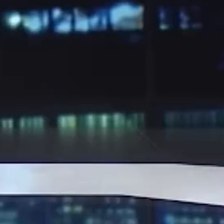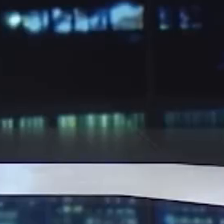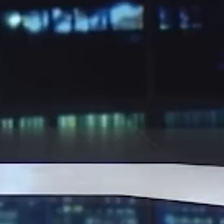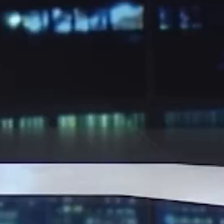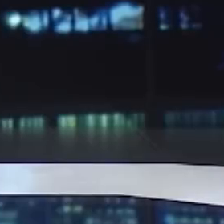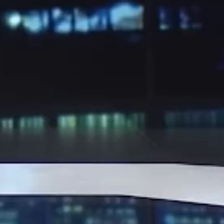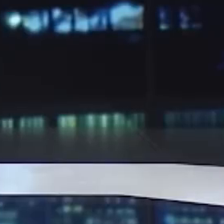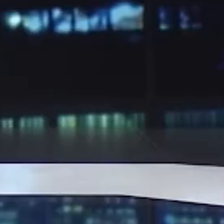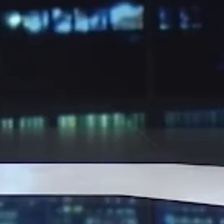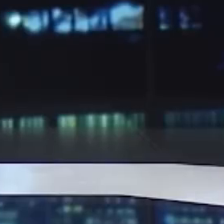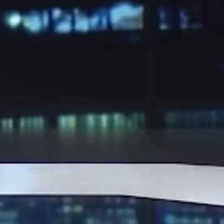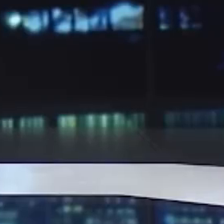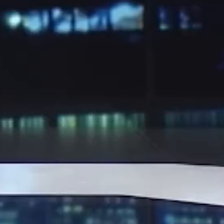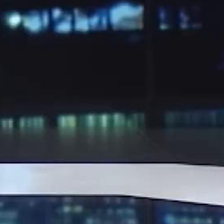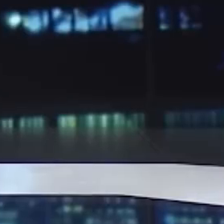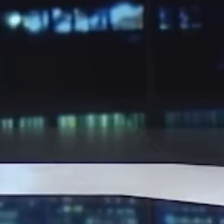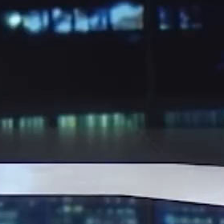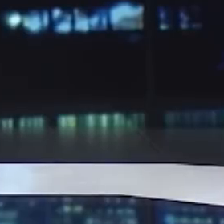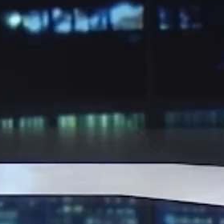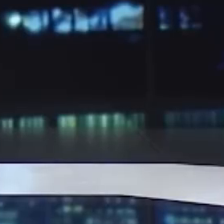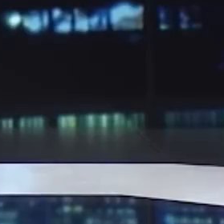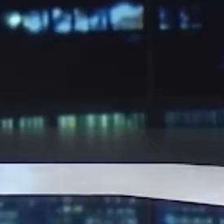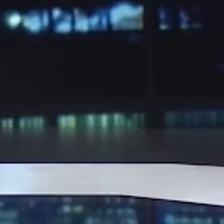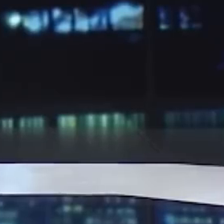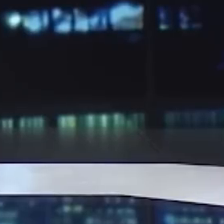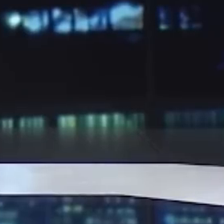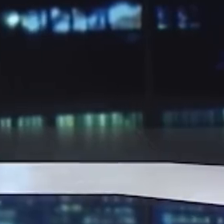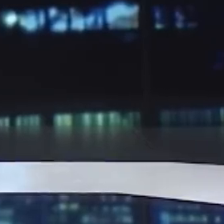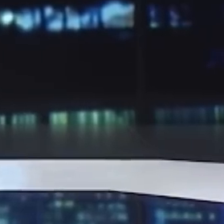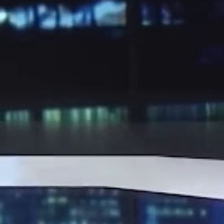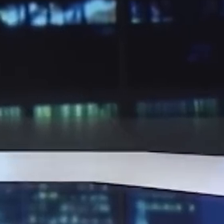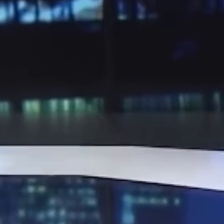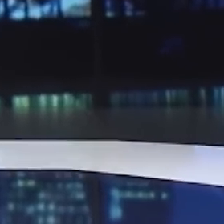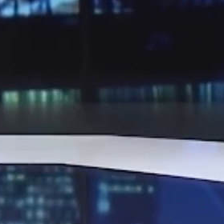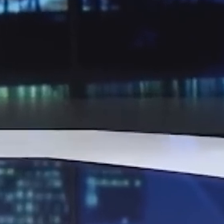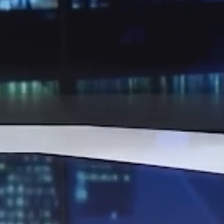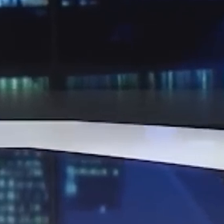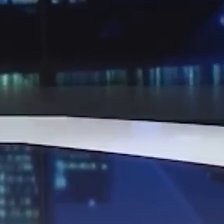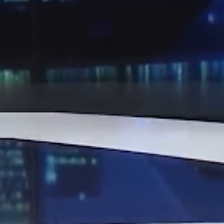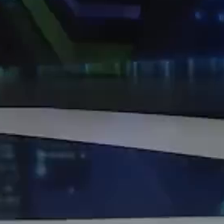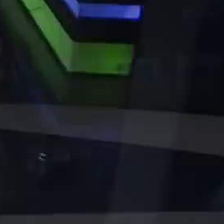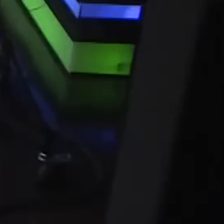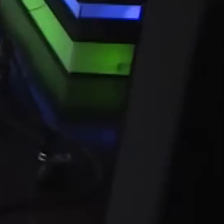KBS 아메리칸 뉴스 마칩니다. 시청해 주셔서 고맙습니다.